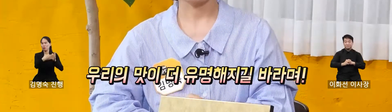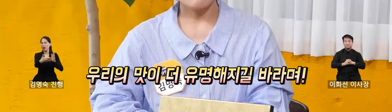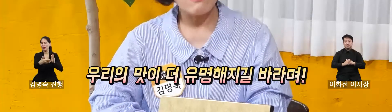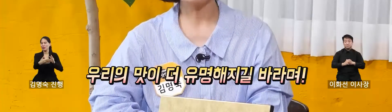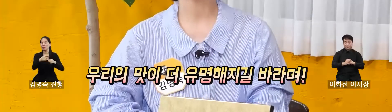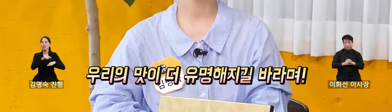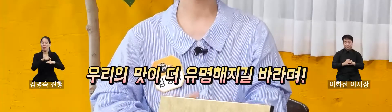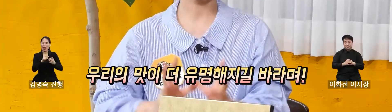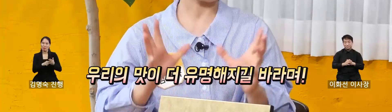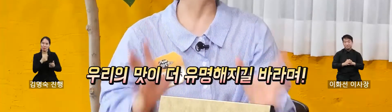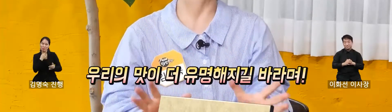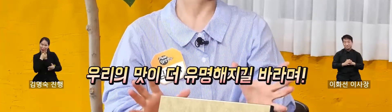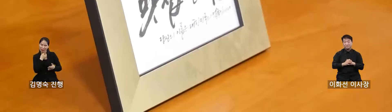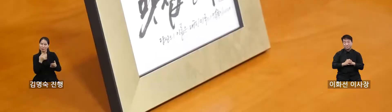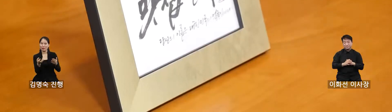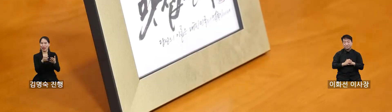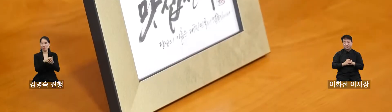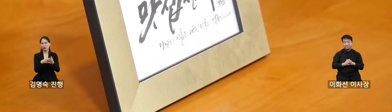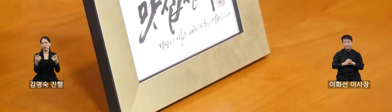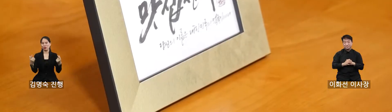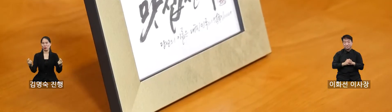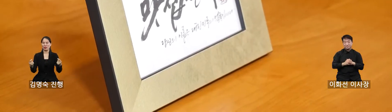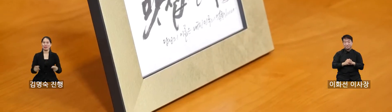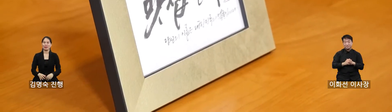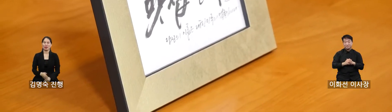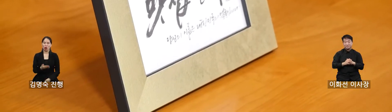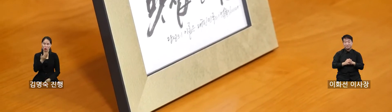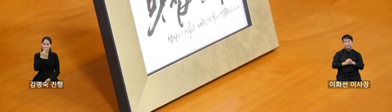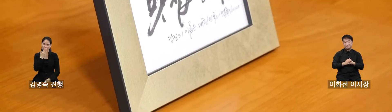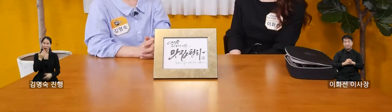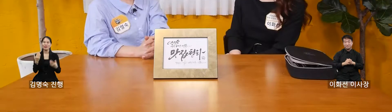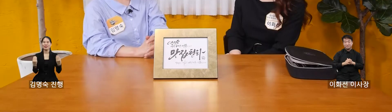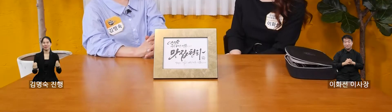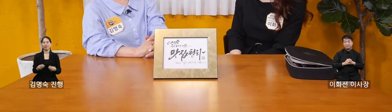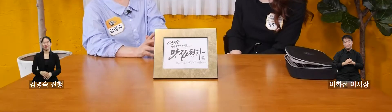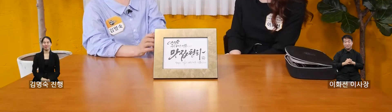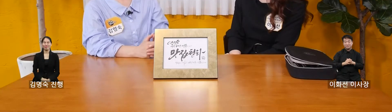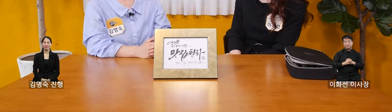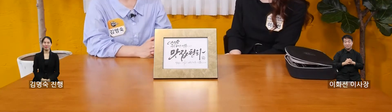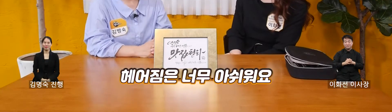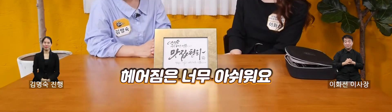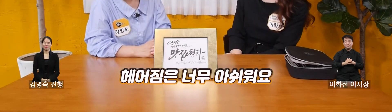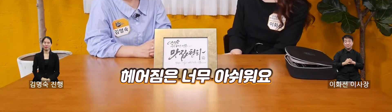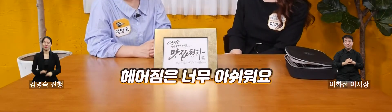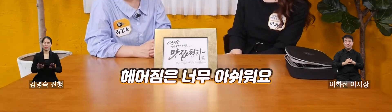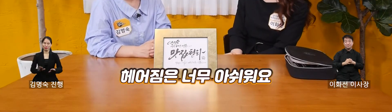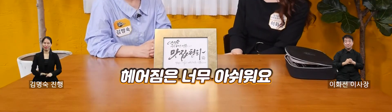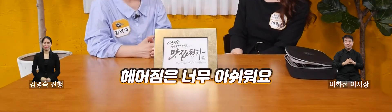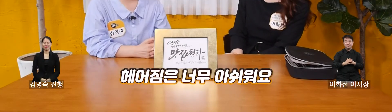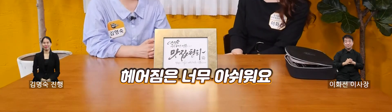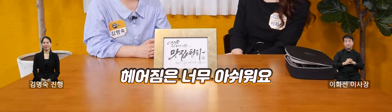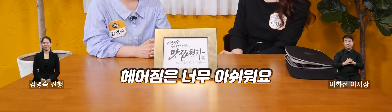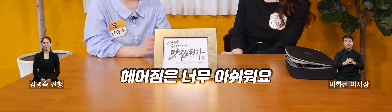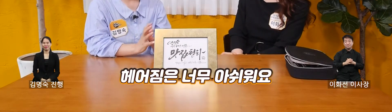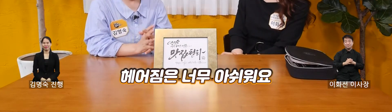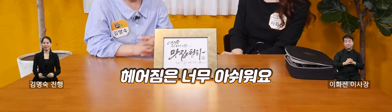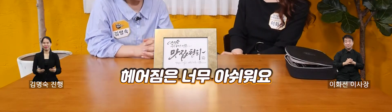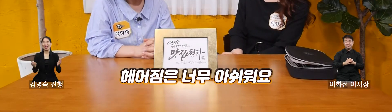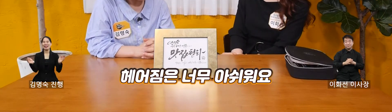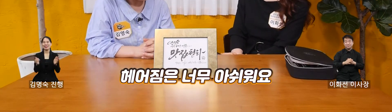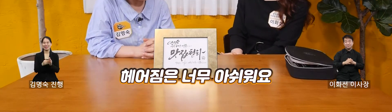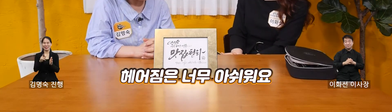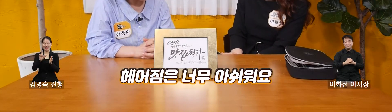네. 바라는 마음을 담은 그 음식을 저희들이 오늘 먹었습니다. 어우, 이제 저희들이 헤어져야